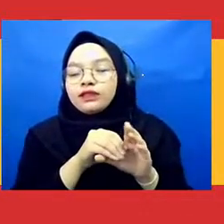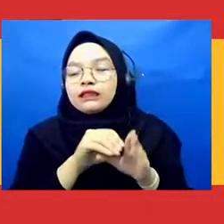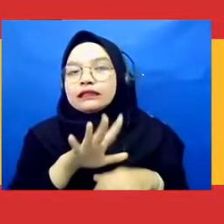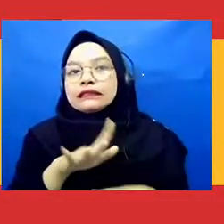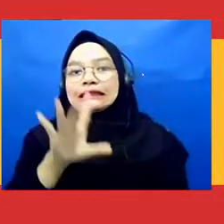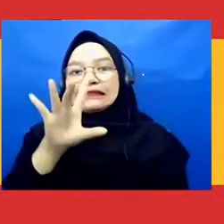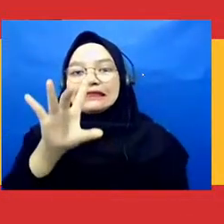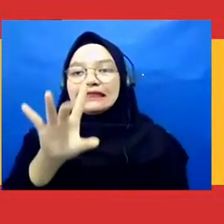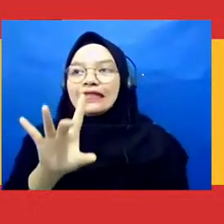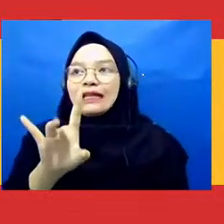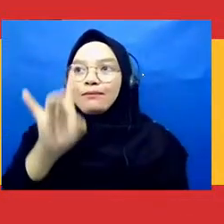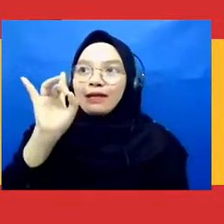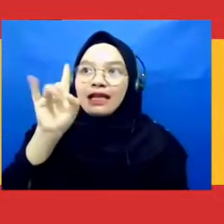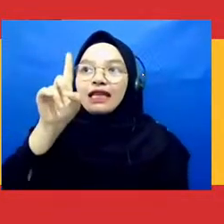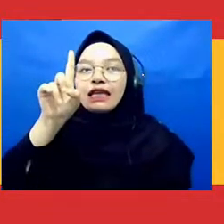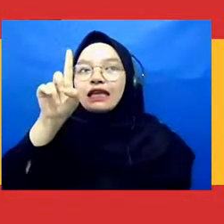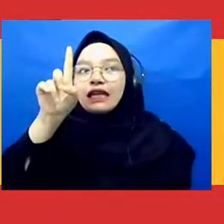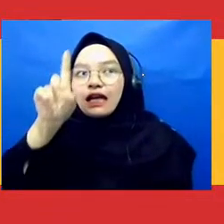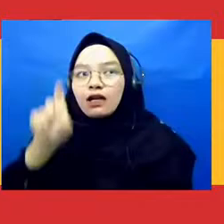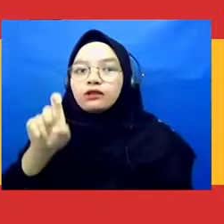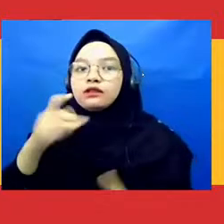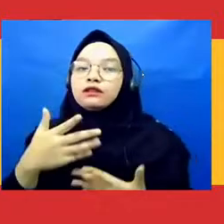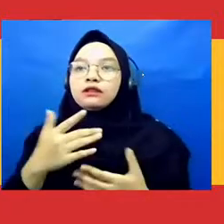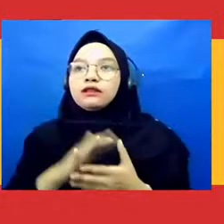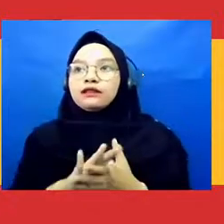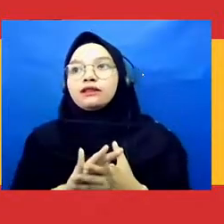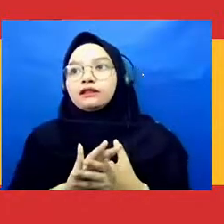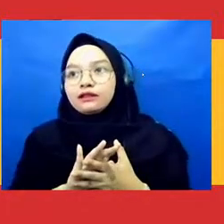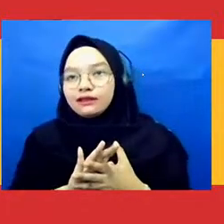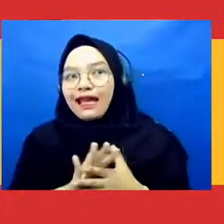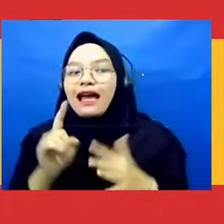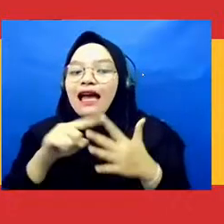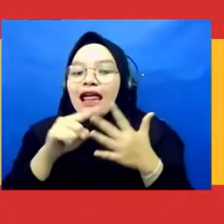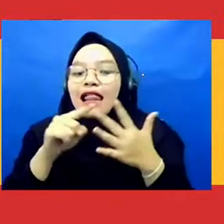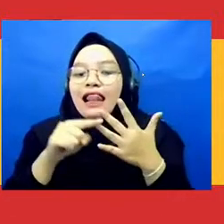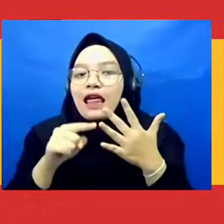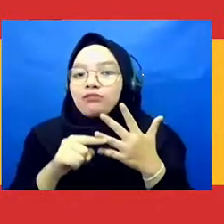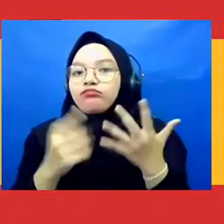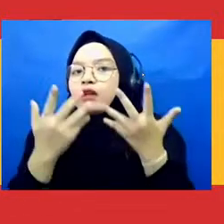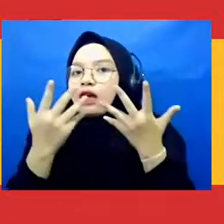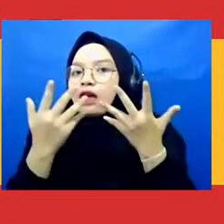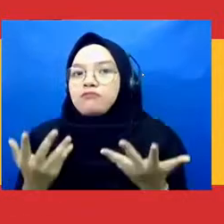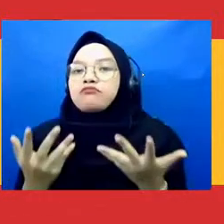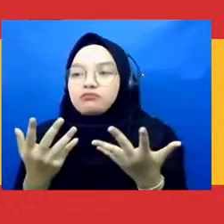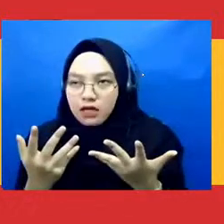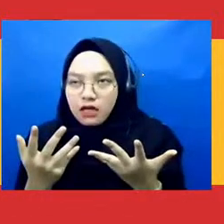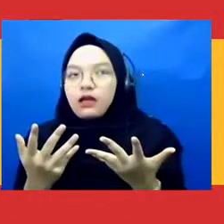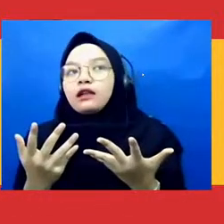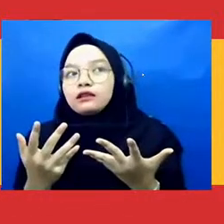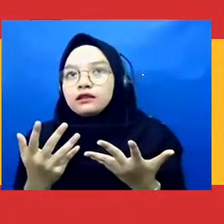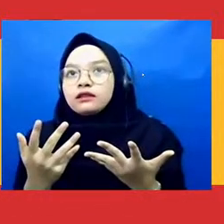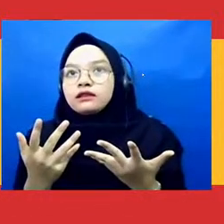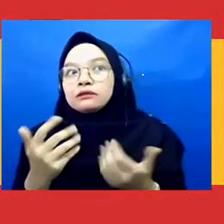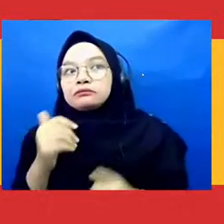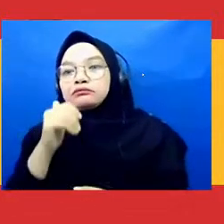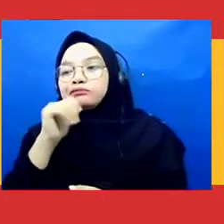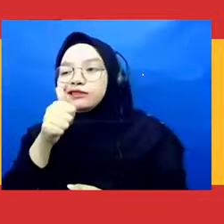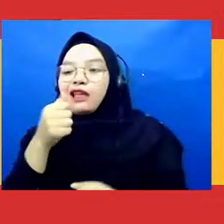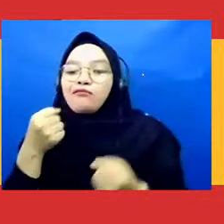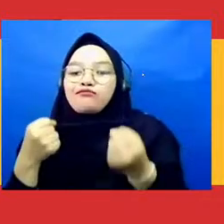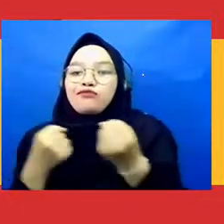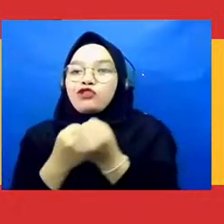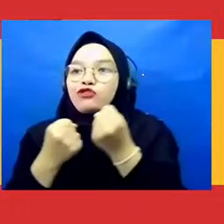adalah tools atau alat apa yang bisa memungkinkan partisipasi tersebut. Ini kami